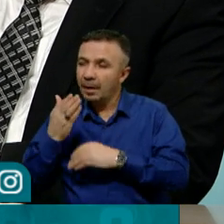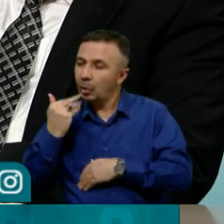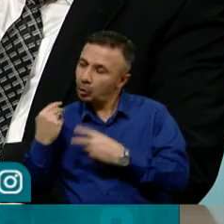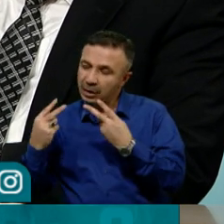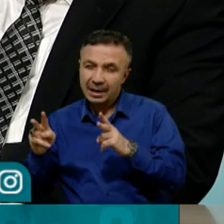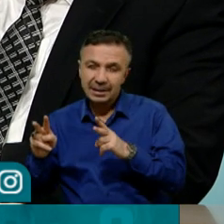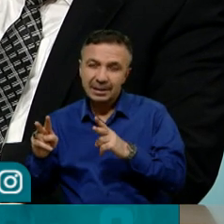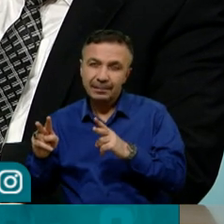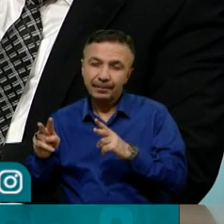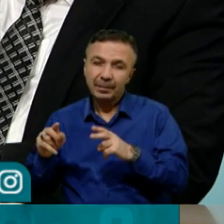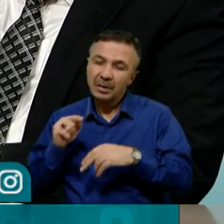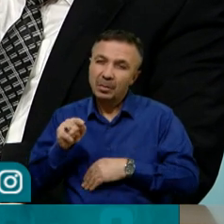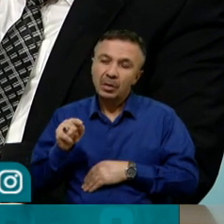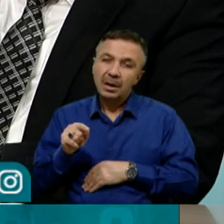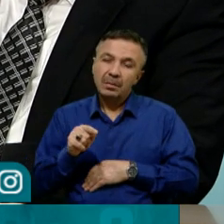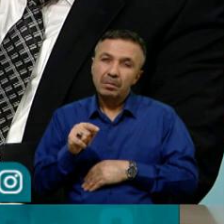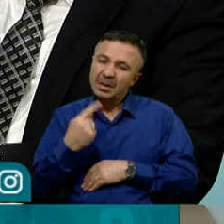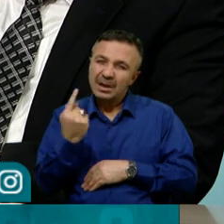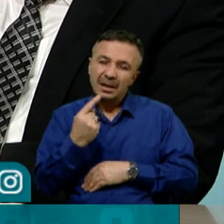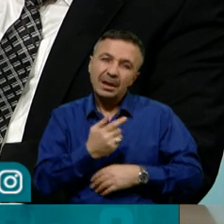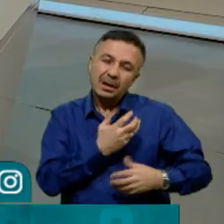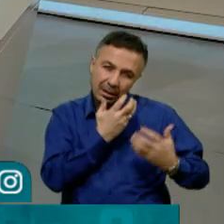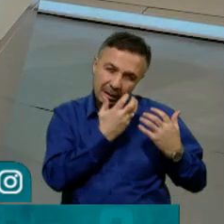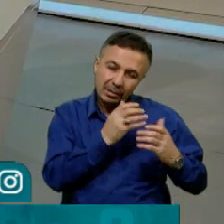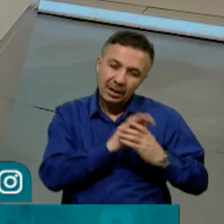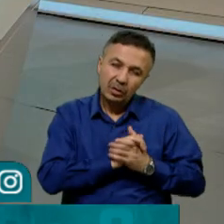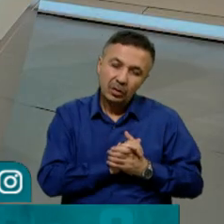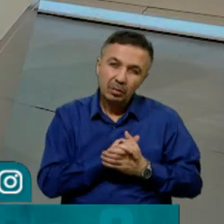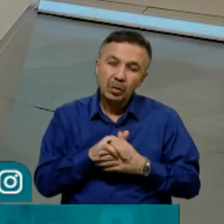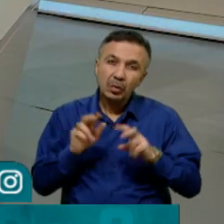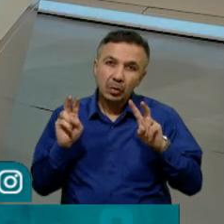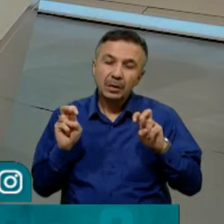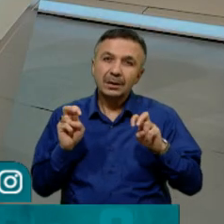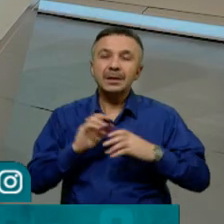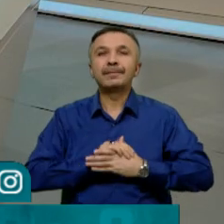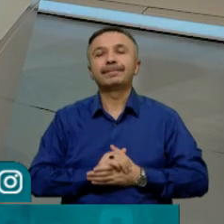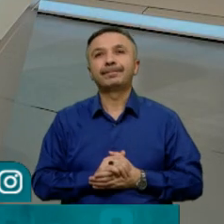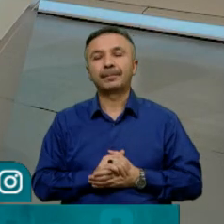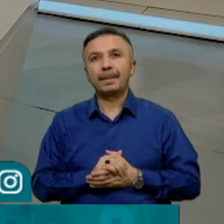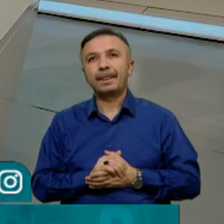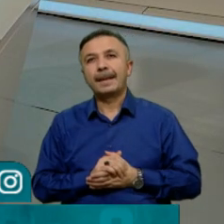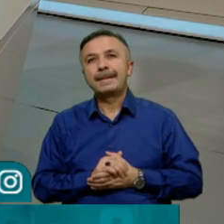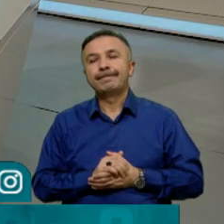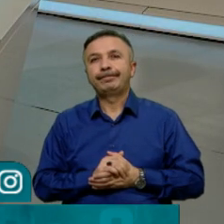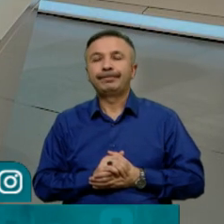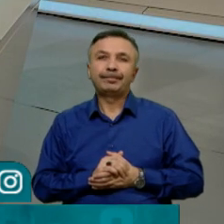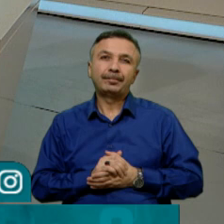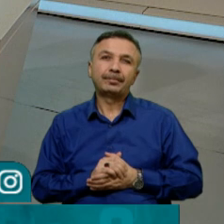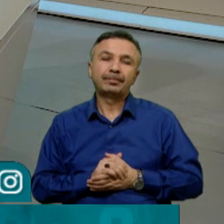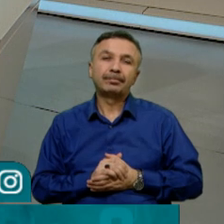bir şeyi de tavsiye ediyoruz diyoruz ki bu noktada da biraz önce tavsiyede bulunduk ya